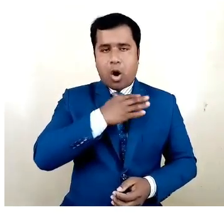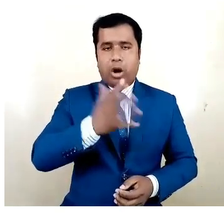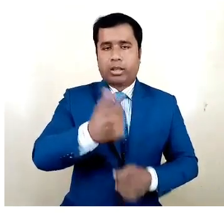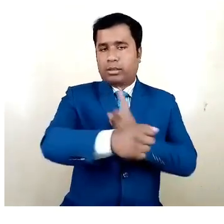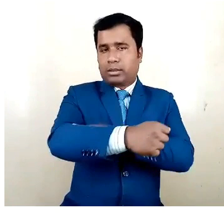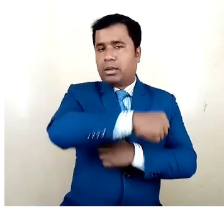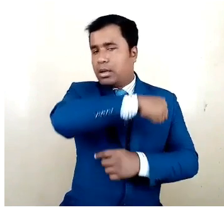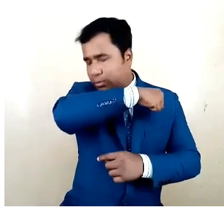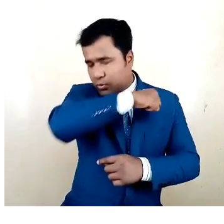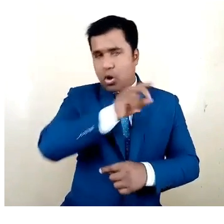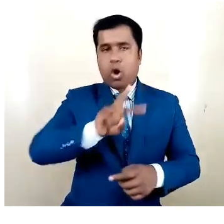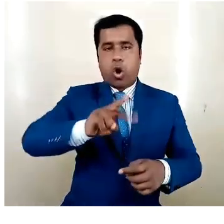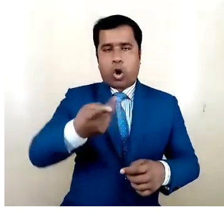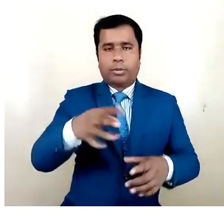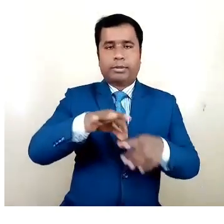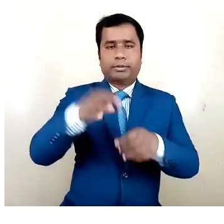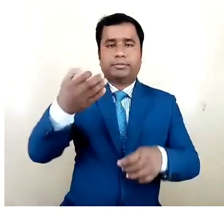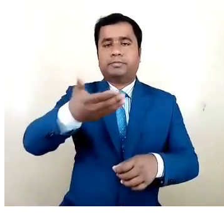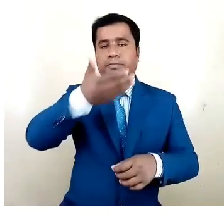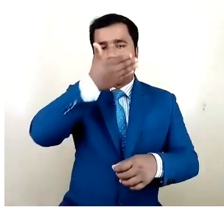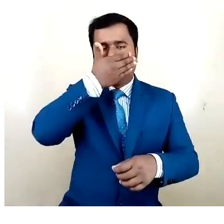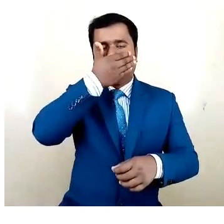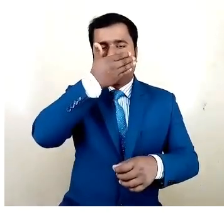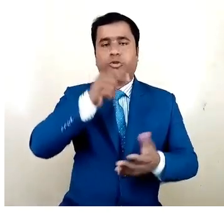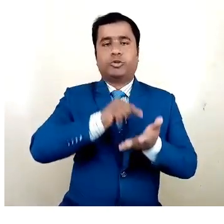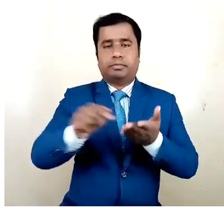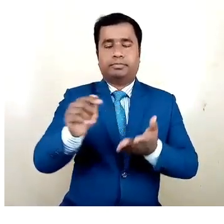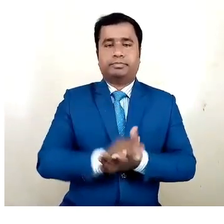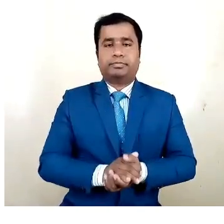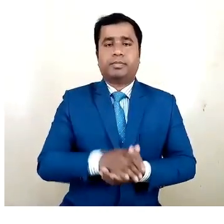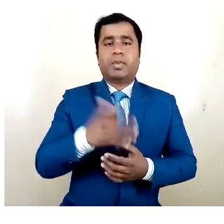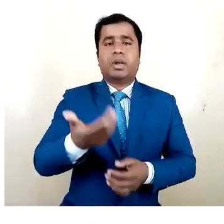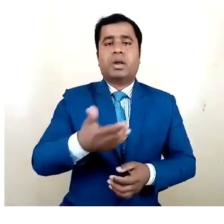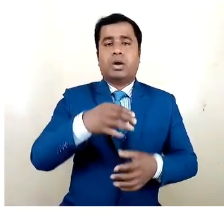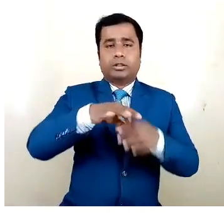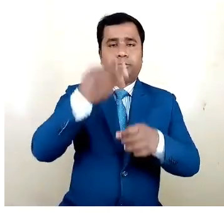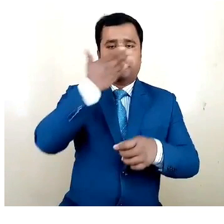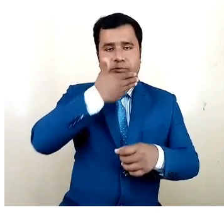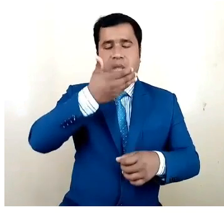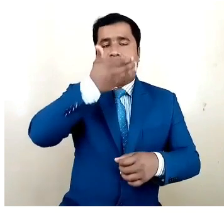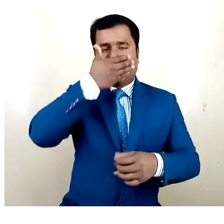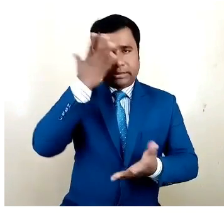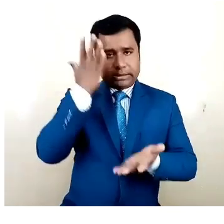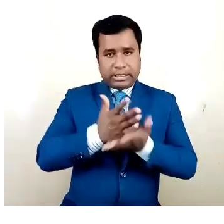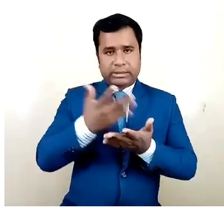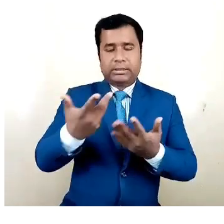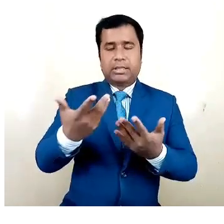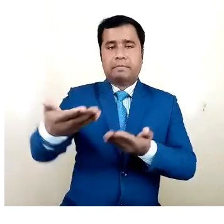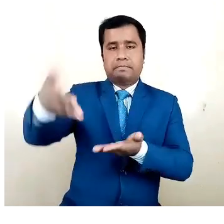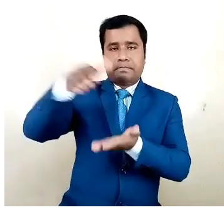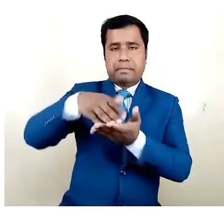দেবার সময় কোনোই ভাঁজ করে মুখ ঢেকে নিন অথবা টিস্যু পেপারে মুখ ঢেকে নিন। যদি টিস্যু ব্যবহার করেন, তবে তা ব্যবহারের